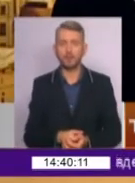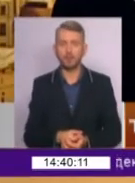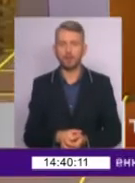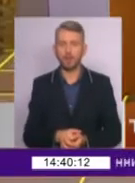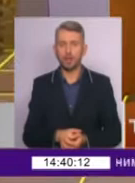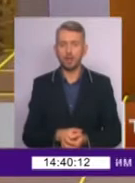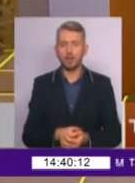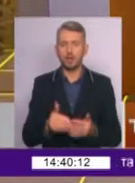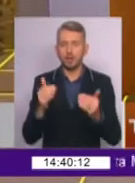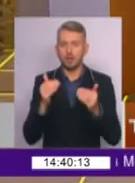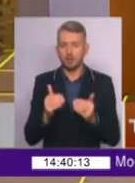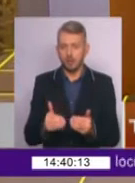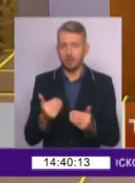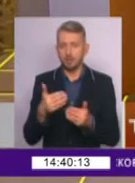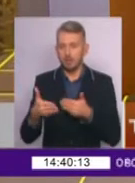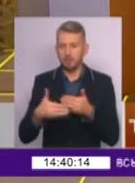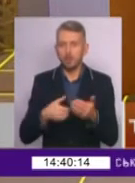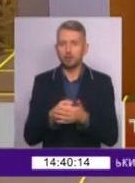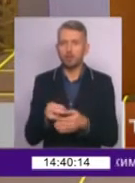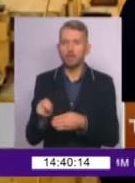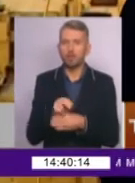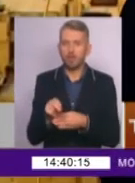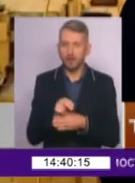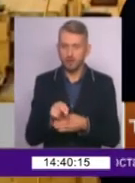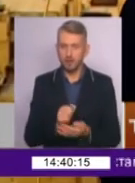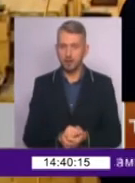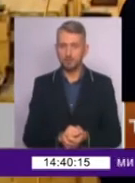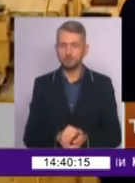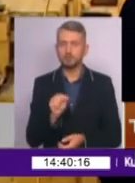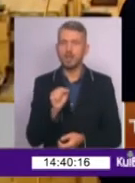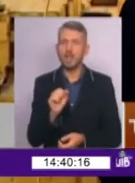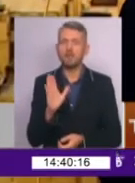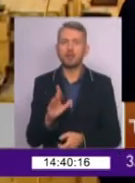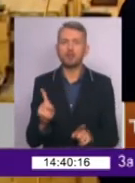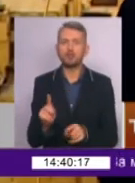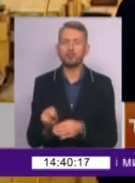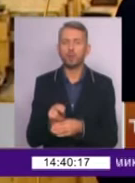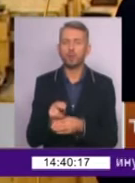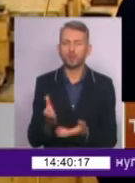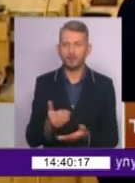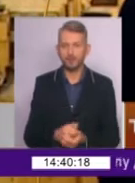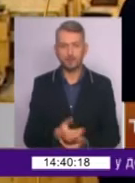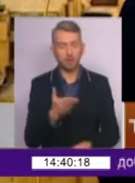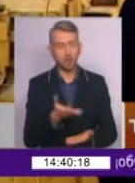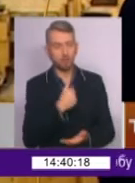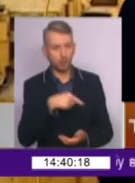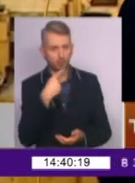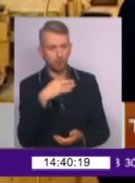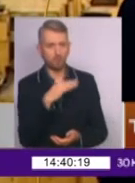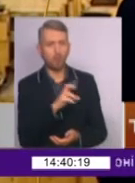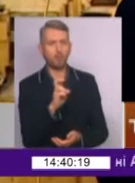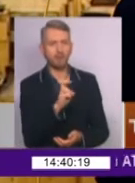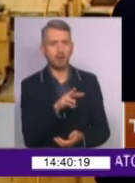ми плавно вже підійшли тепер і до лікування. Анастасія Валеріївна, чим лікується? Якщо ми говоримо про